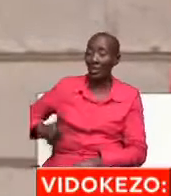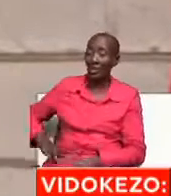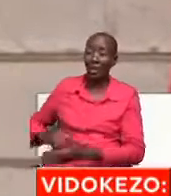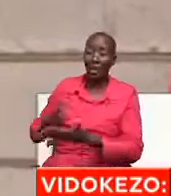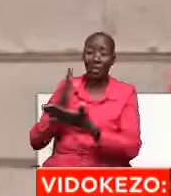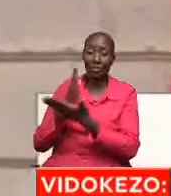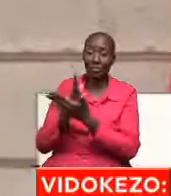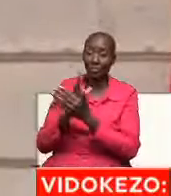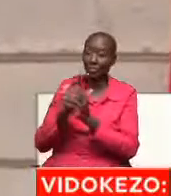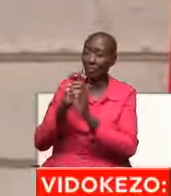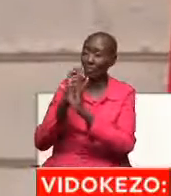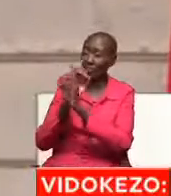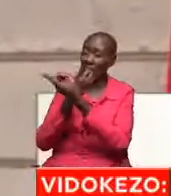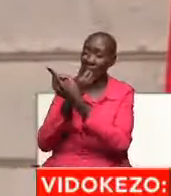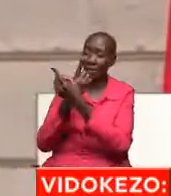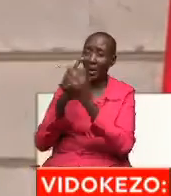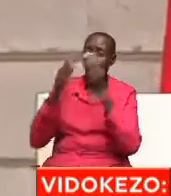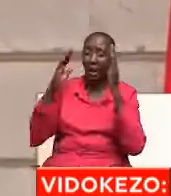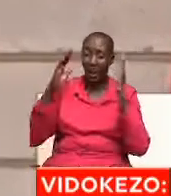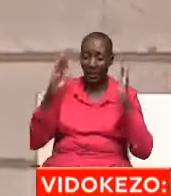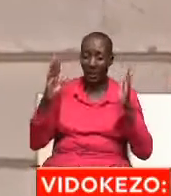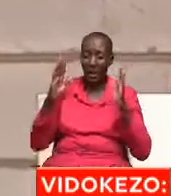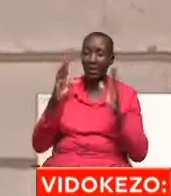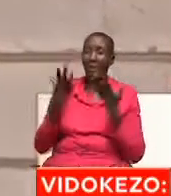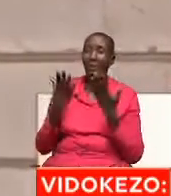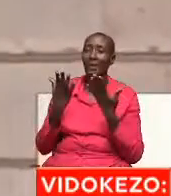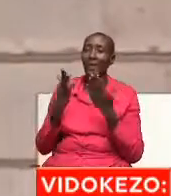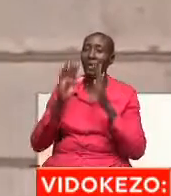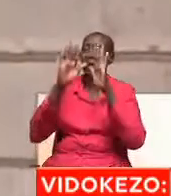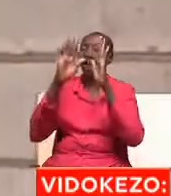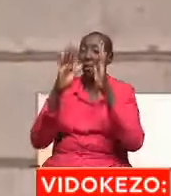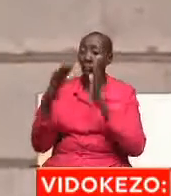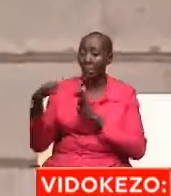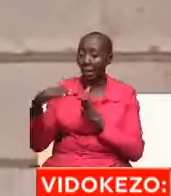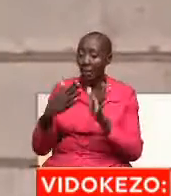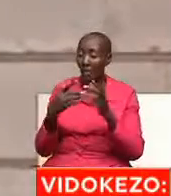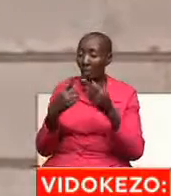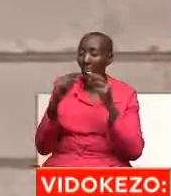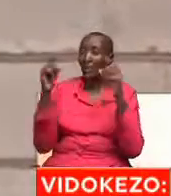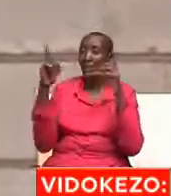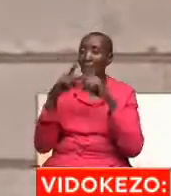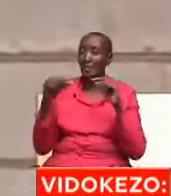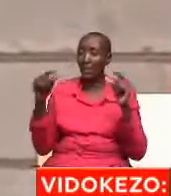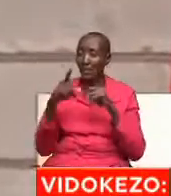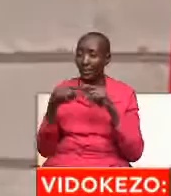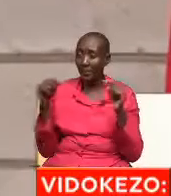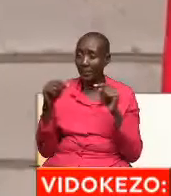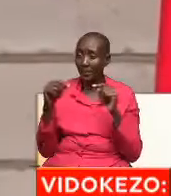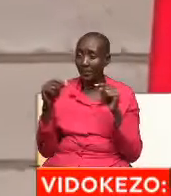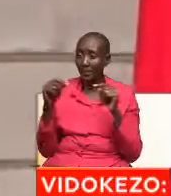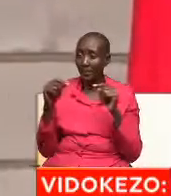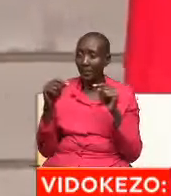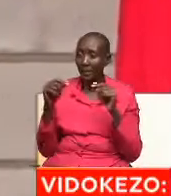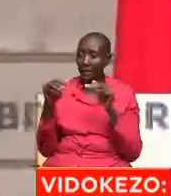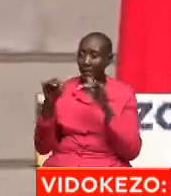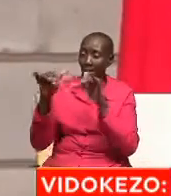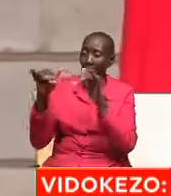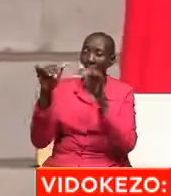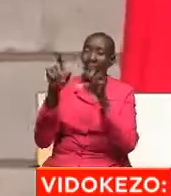different in many significant ways. But it's a message that remains the